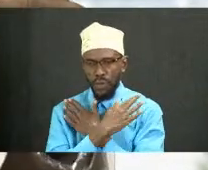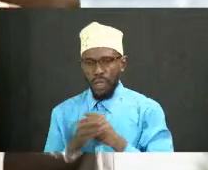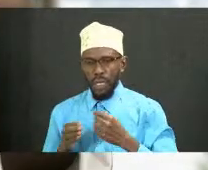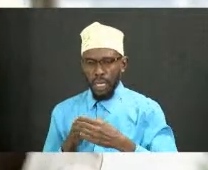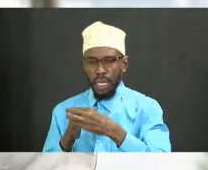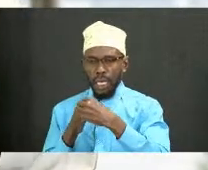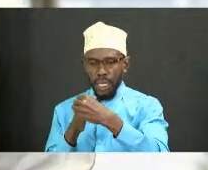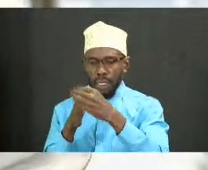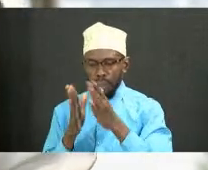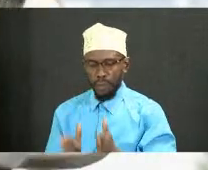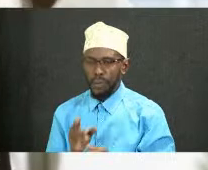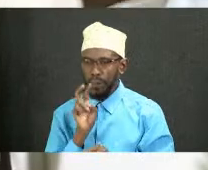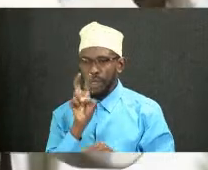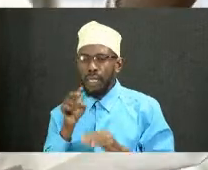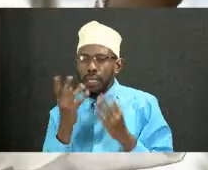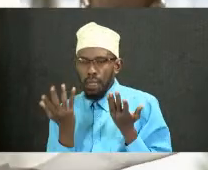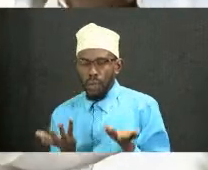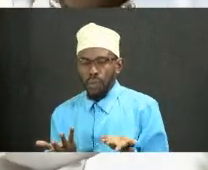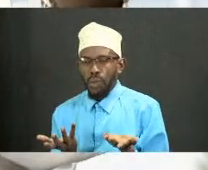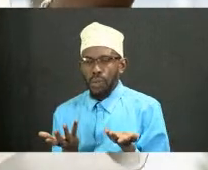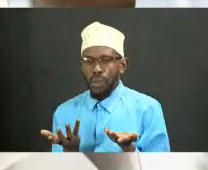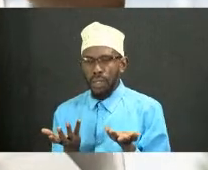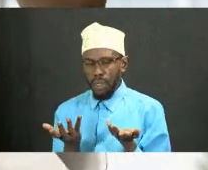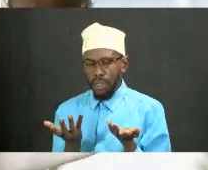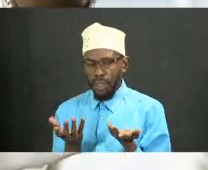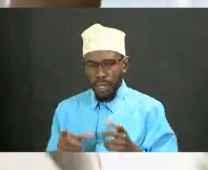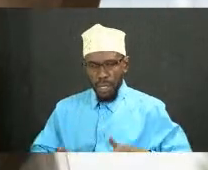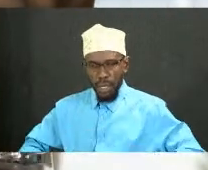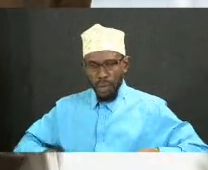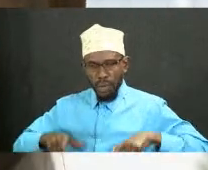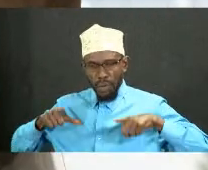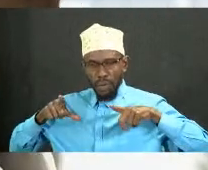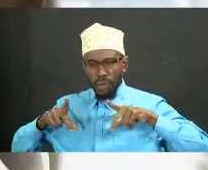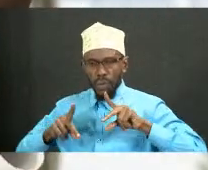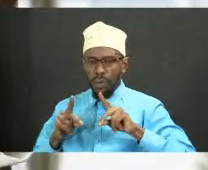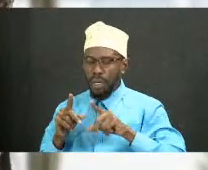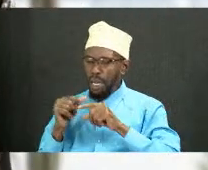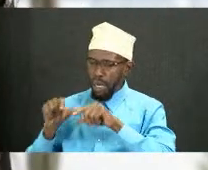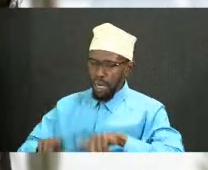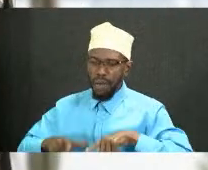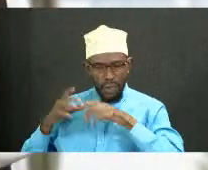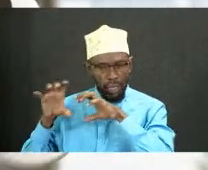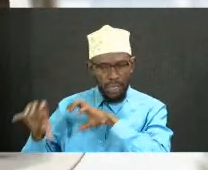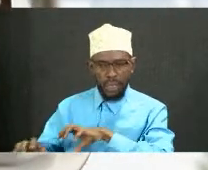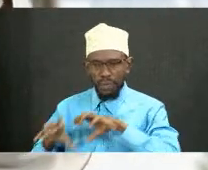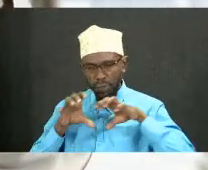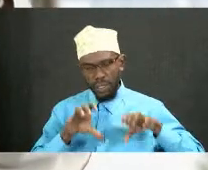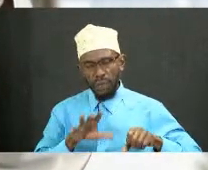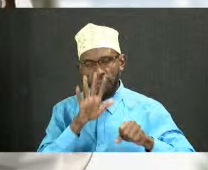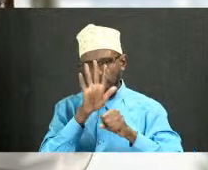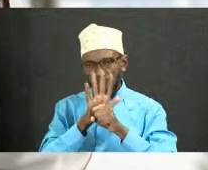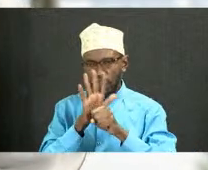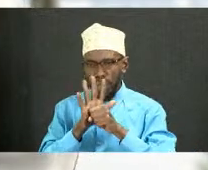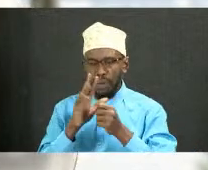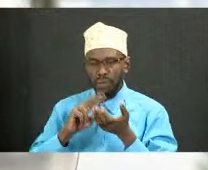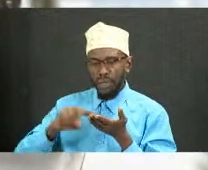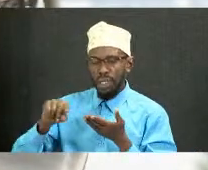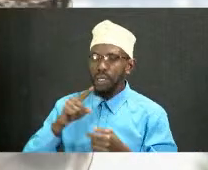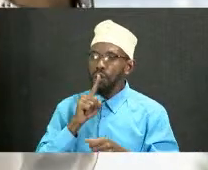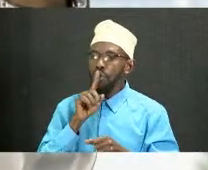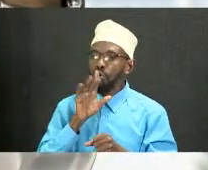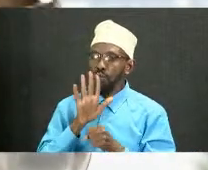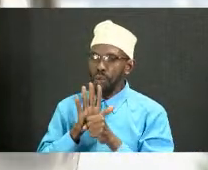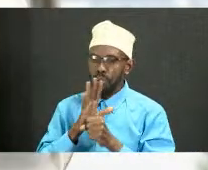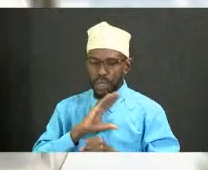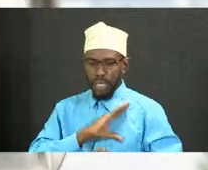ukawajibika kiasi gani. Kwa hivyo tunaona kwa upande mmoja, tunaona Mtume sallallahu alaihi wasallam amepitia mambo haya, na aya ambayo tumetanguliza pale mwanzo wa